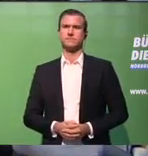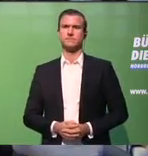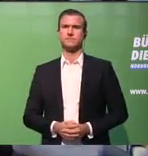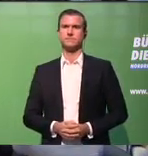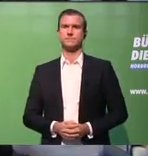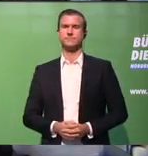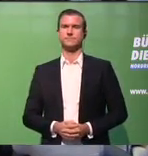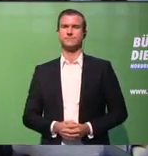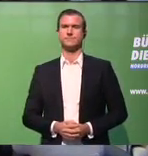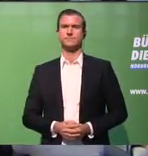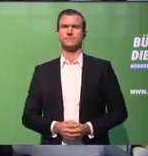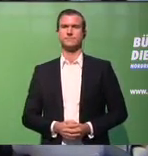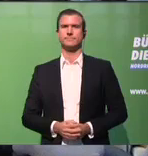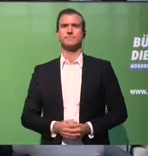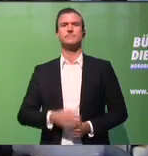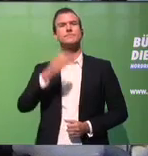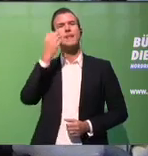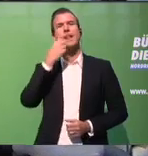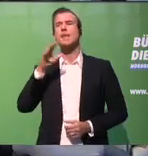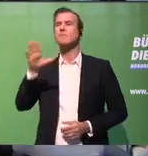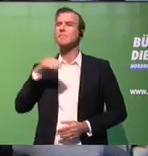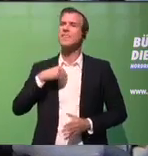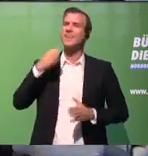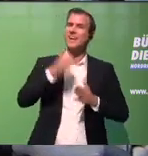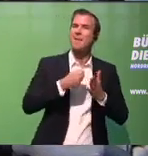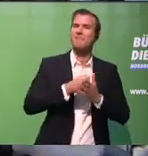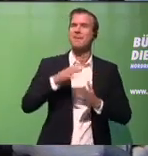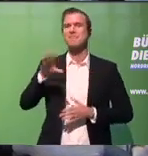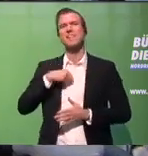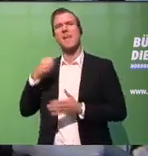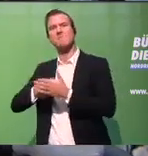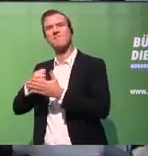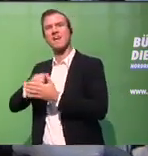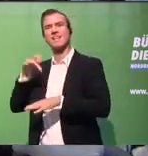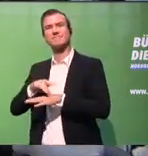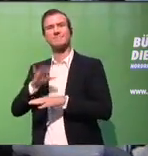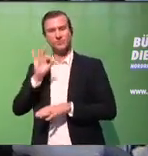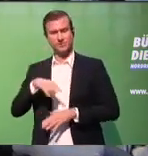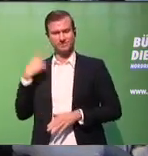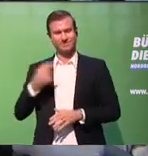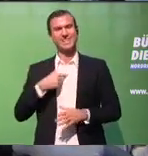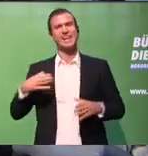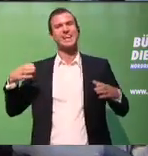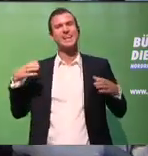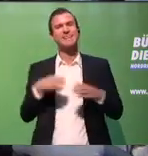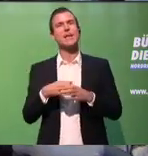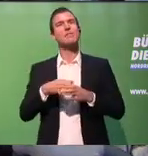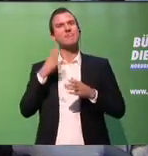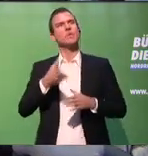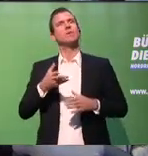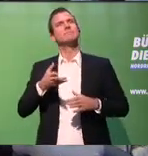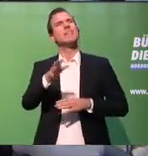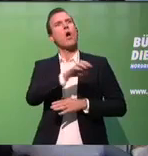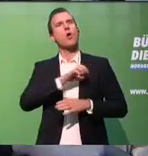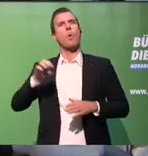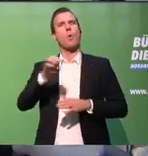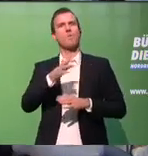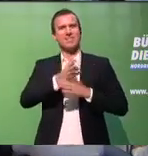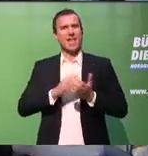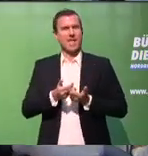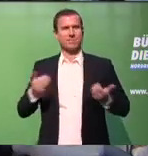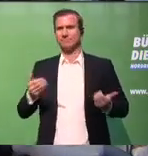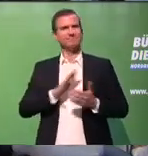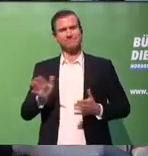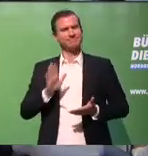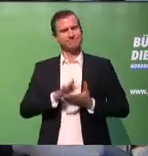Jo. Liebe Mitkämpferinnen und Mitkämpfer für unser gemeinsames und unteilbares Europa.